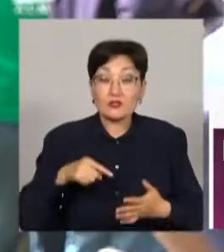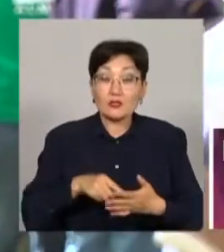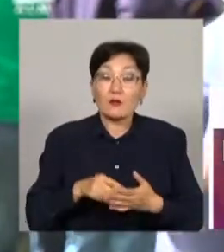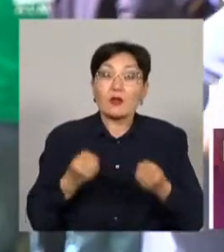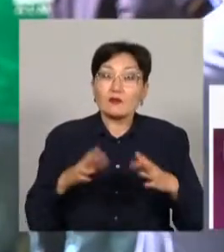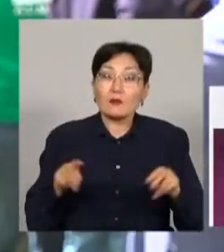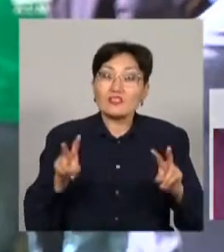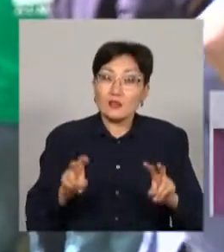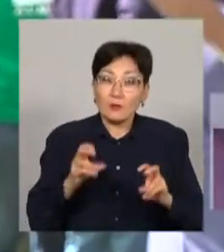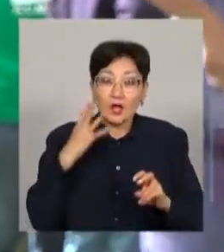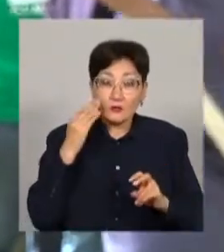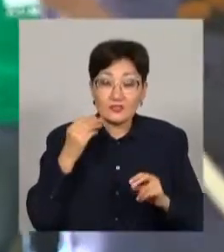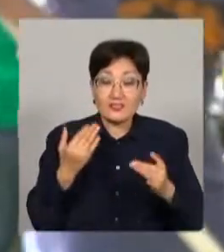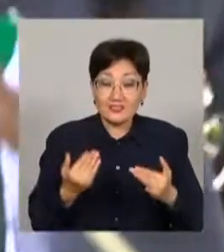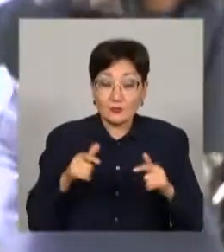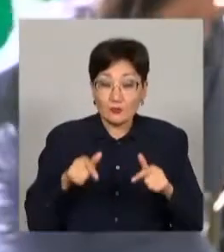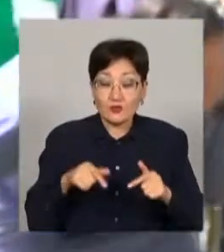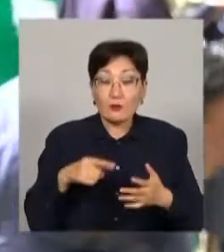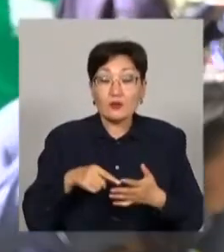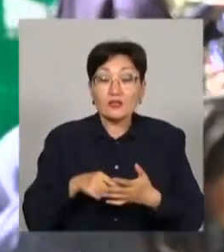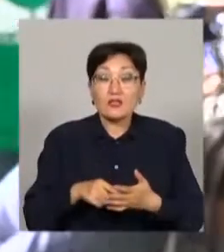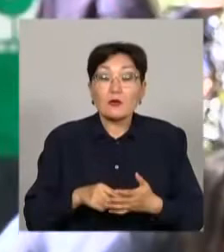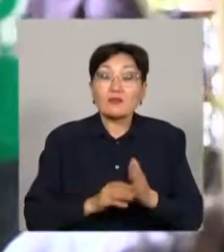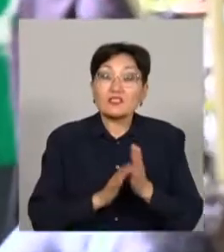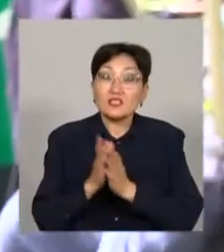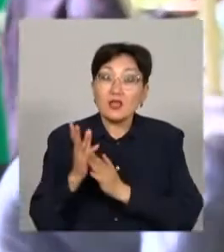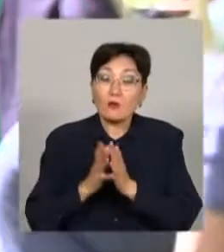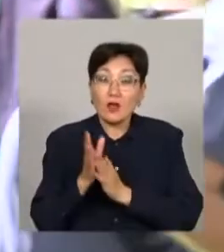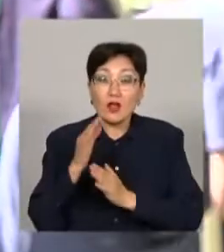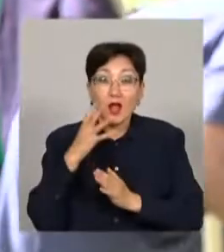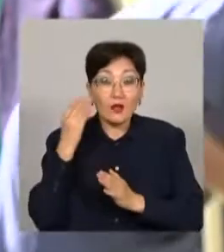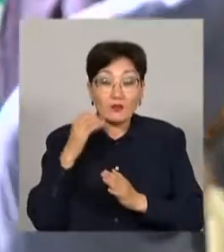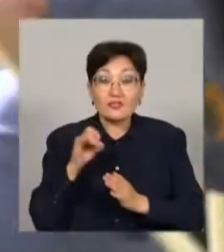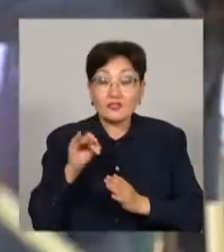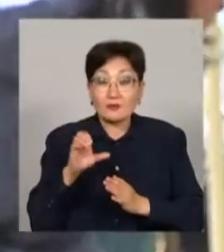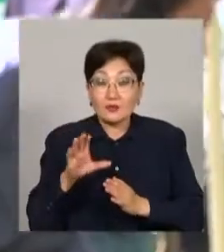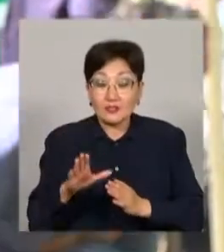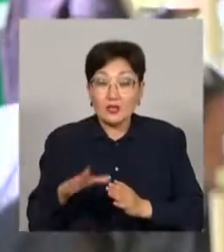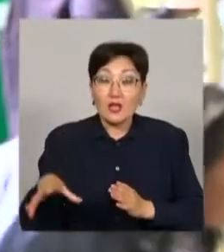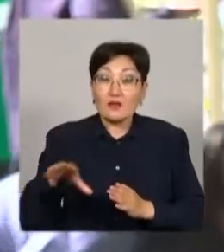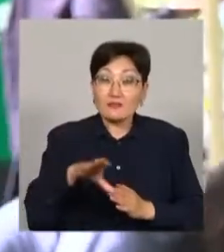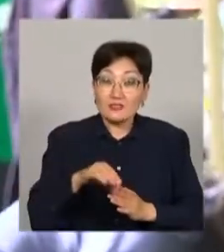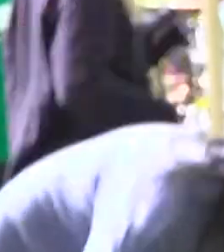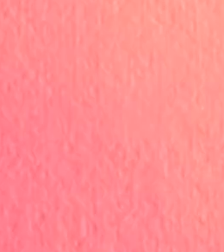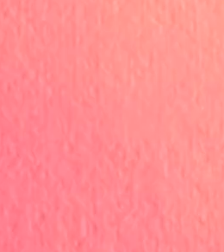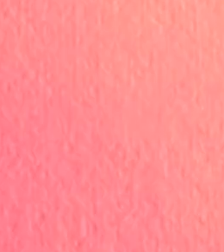неспроста так называется. Ведь именно в нашем регионе произрастала яблоня Сиверс, прародительница всех яблонь.